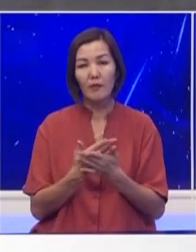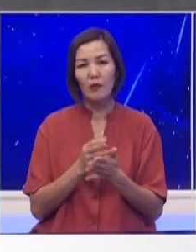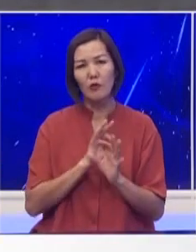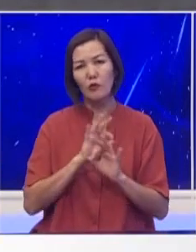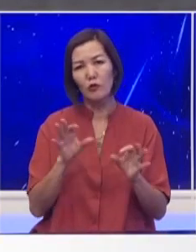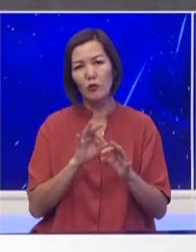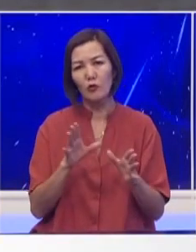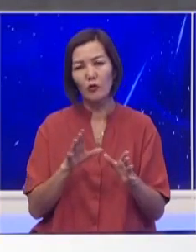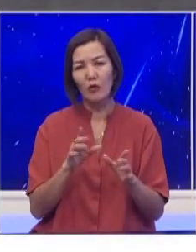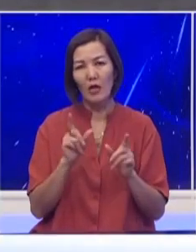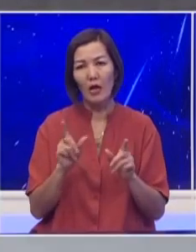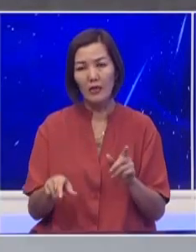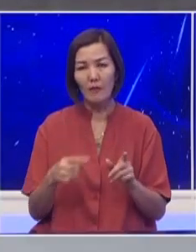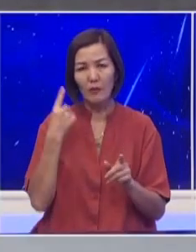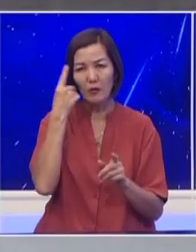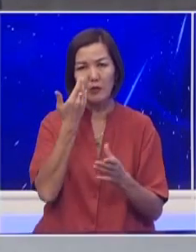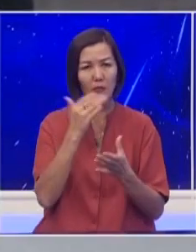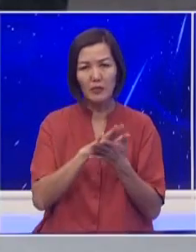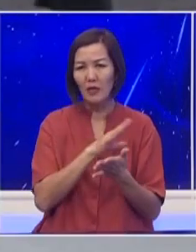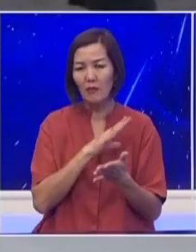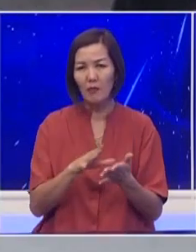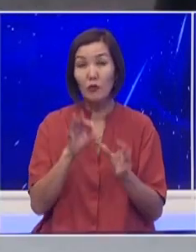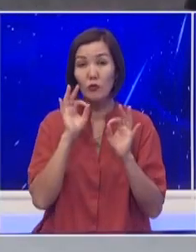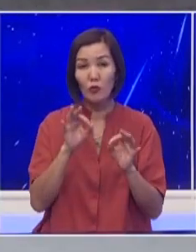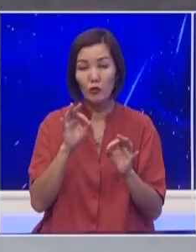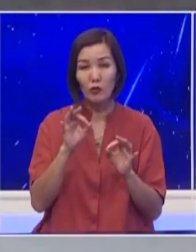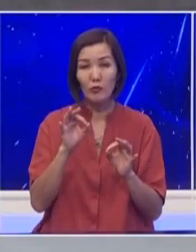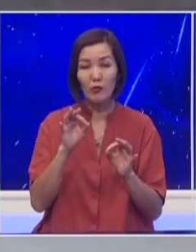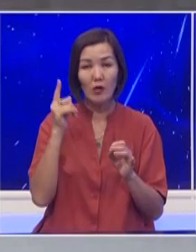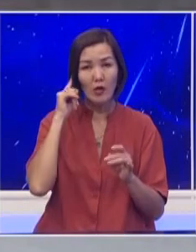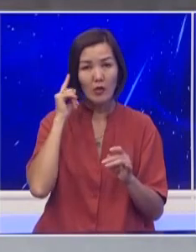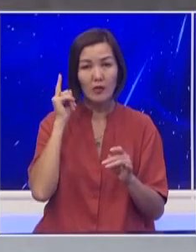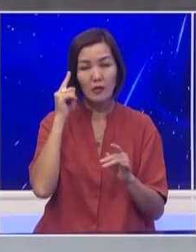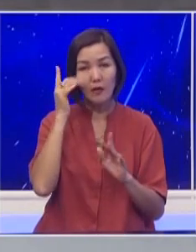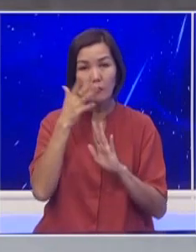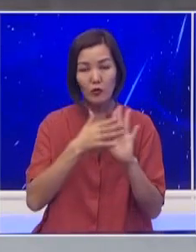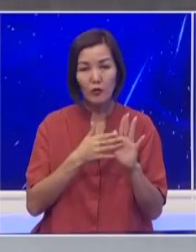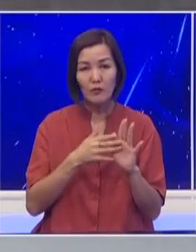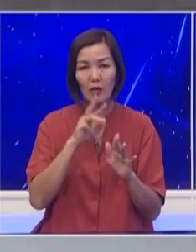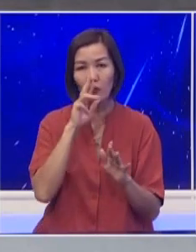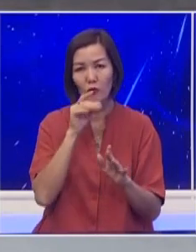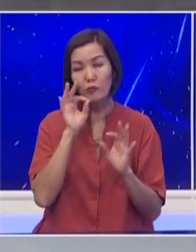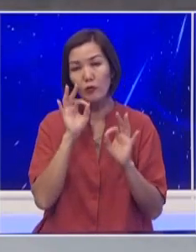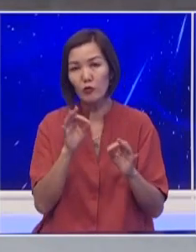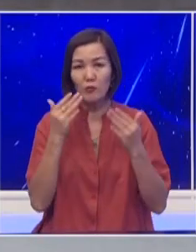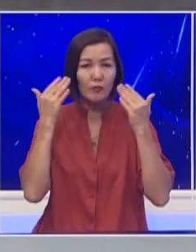мүлде танымаймыз. Бірақ дұрыс айтып отыр екен ғой деп біз оларды тыңдаймыз. Бірақ дұрыс емес екен, біз қазір